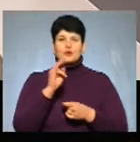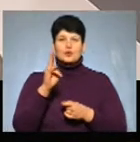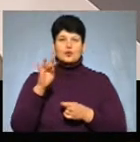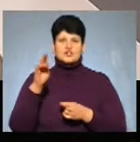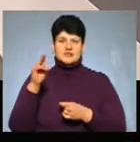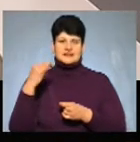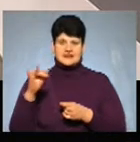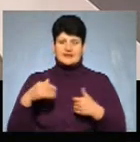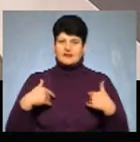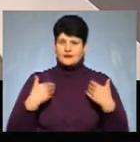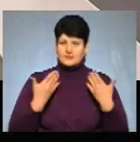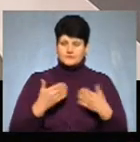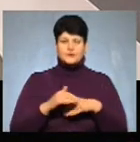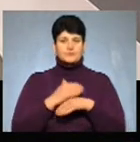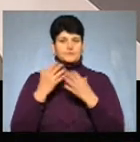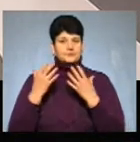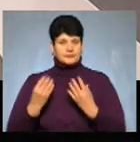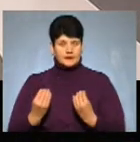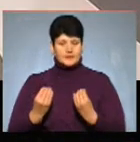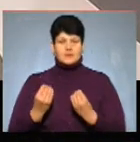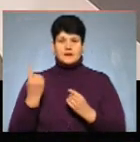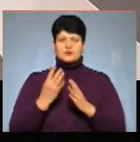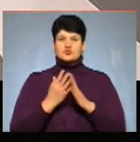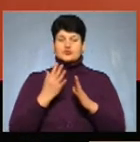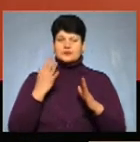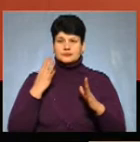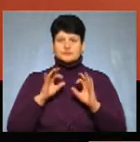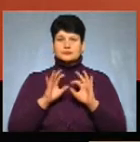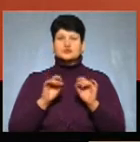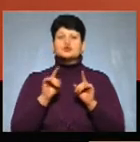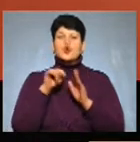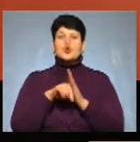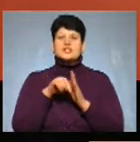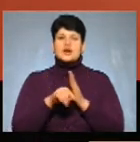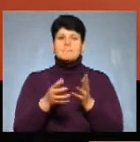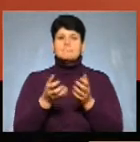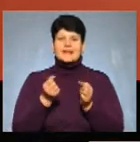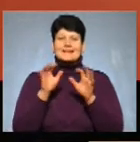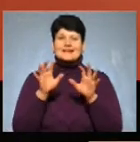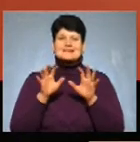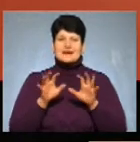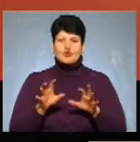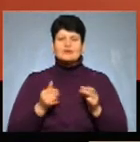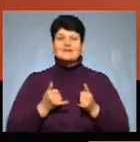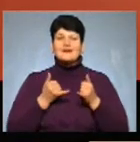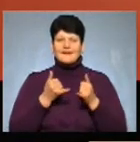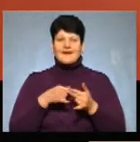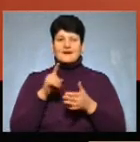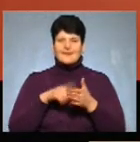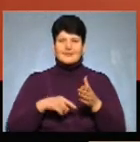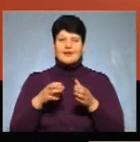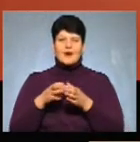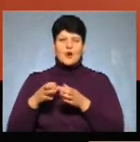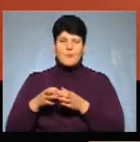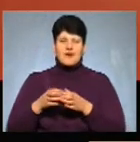Кульчицький. Вітаю вас. Доброго дня. Тож, розкажіть насамперед, що безпосередньо означає прийнятий закон для релігійних